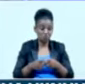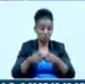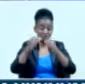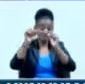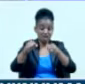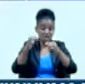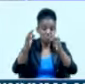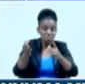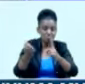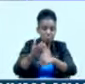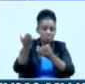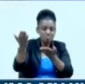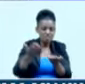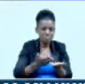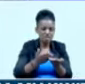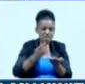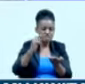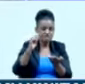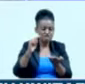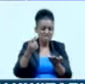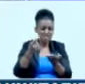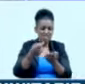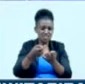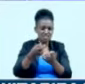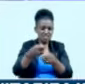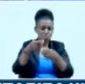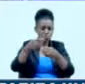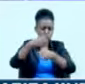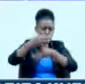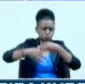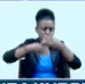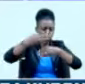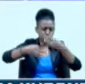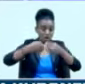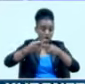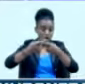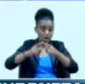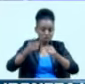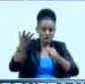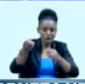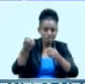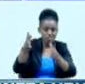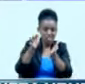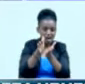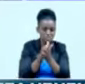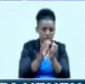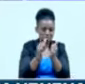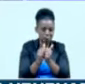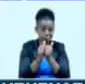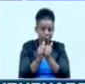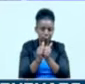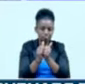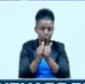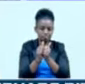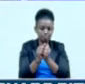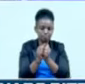bazagira izo bakira mu zisohotse za mbere mu Rwanda ariko ubwo kubera ko hariho guhuriza hamwe kugira ngo